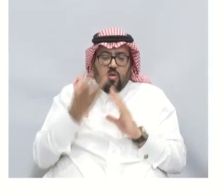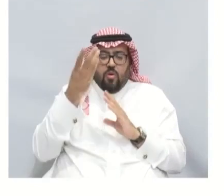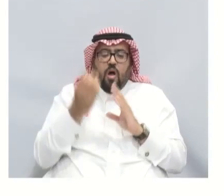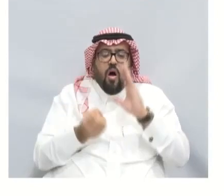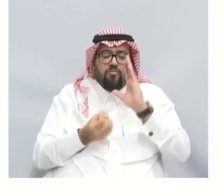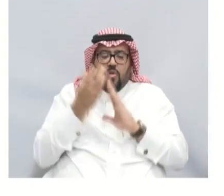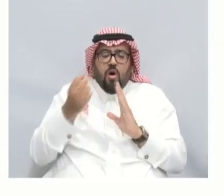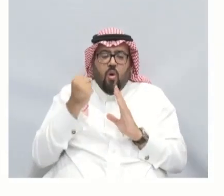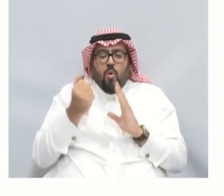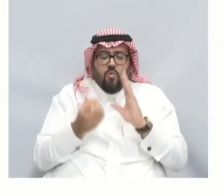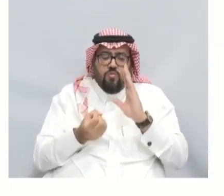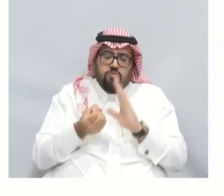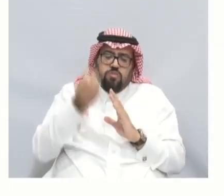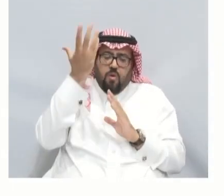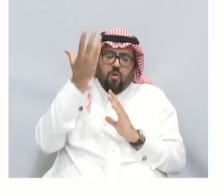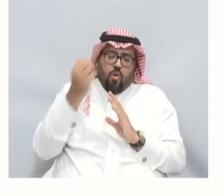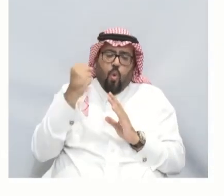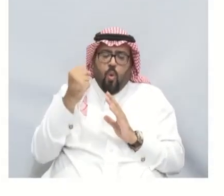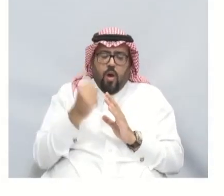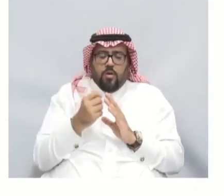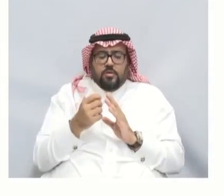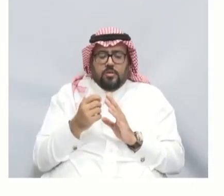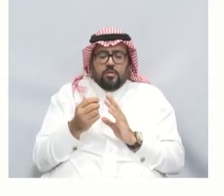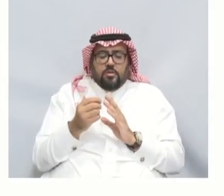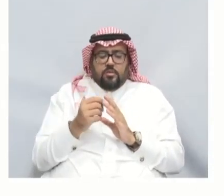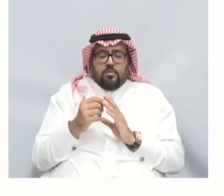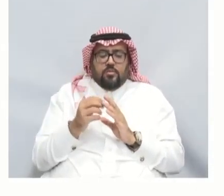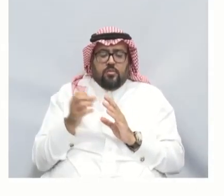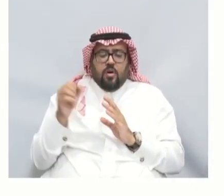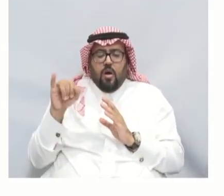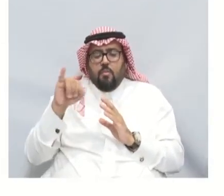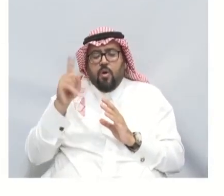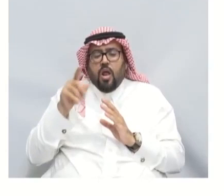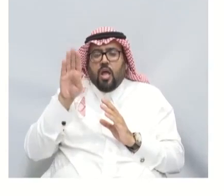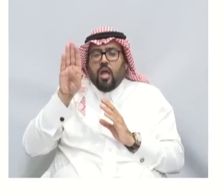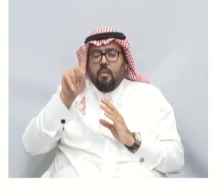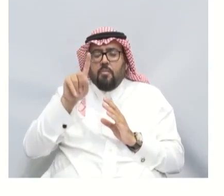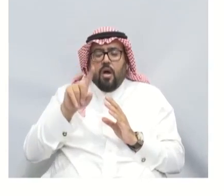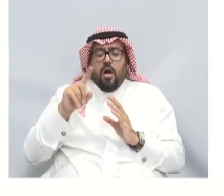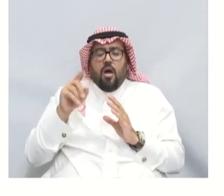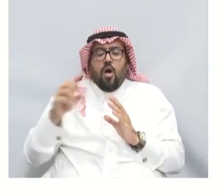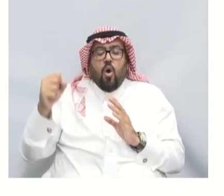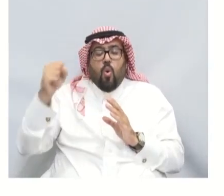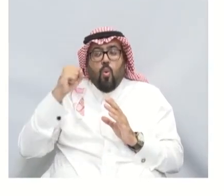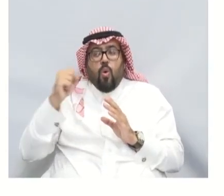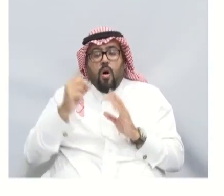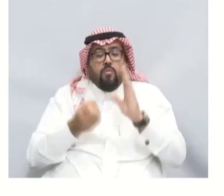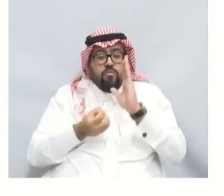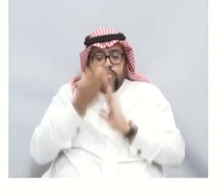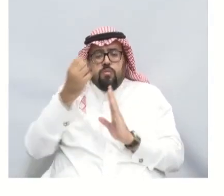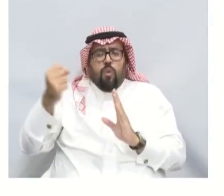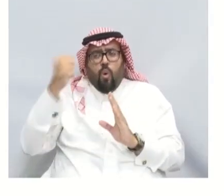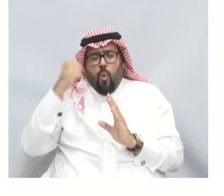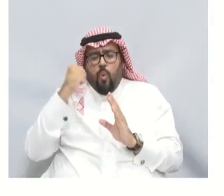مركب وهذا أيضا مركب وهذا أيضا مركب، لاحظوا معي التشابه، مركب قوة الثوران